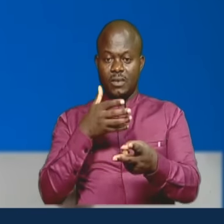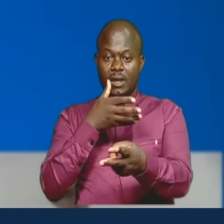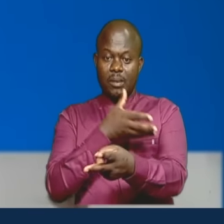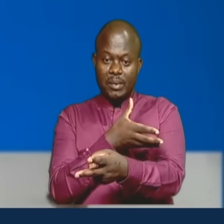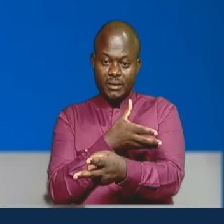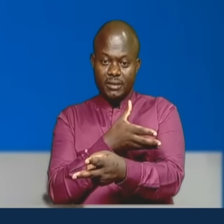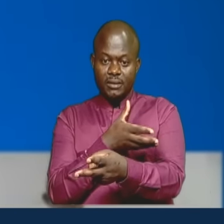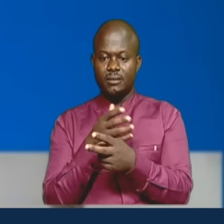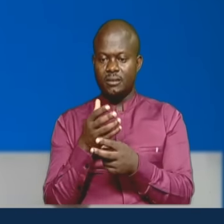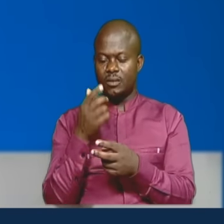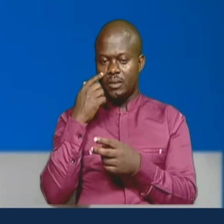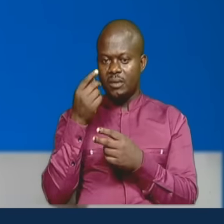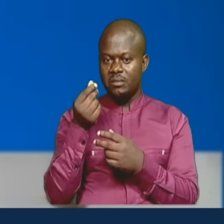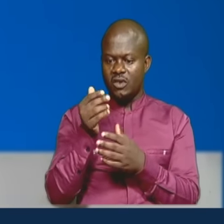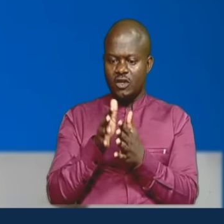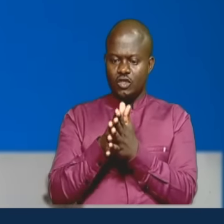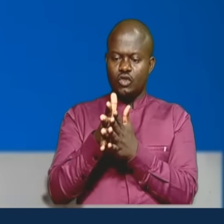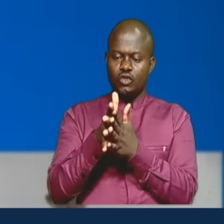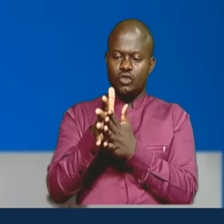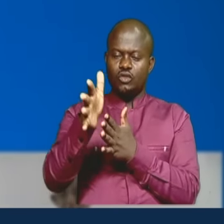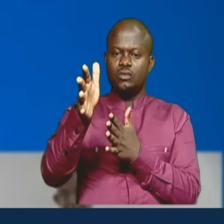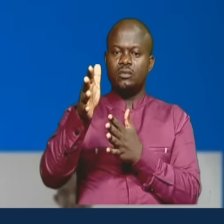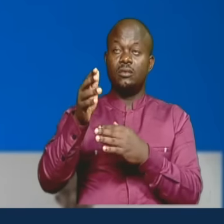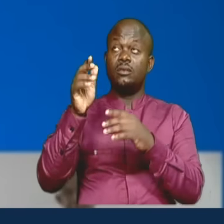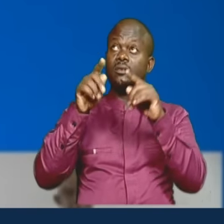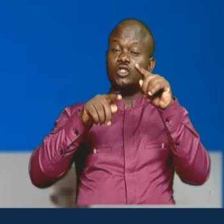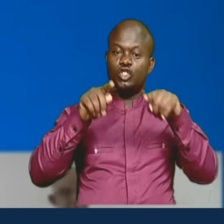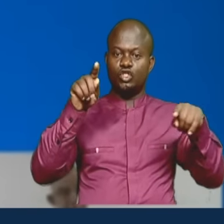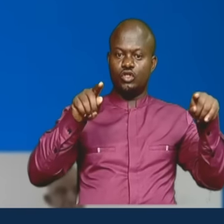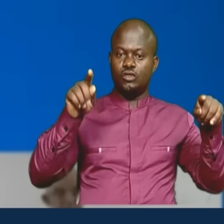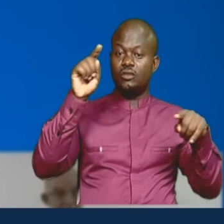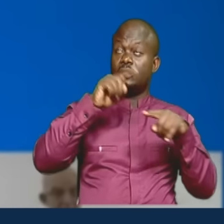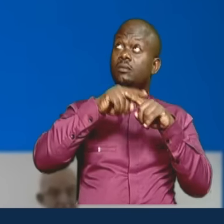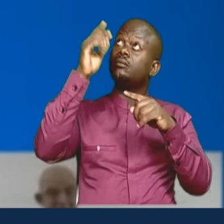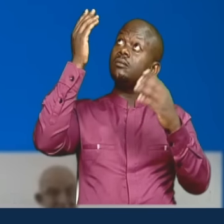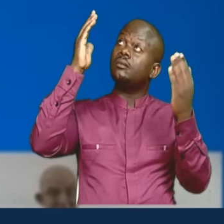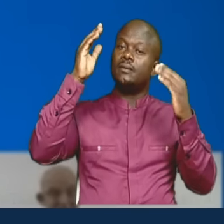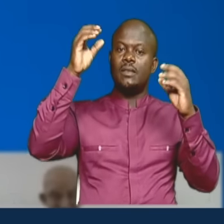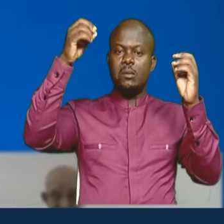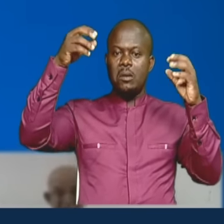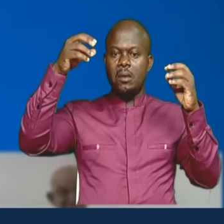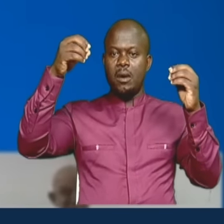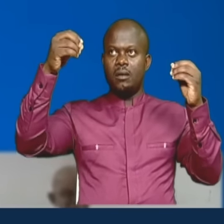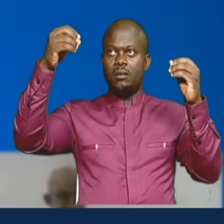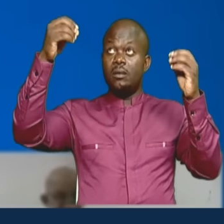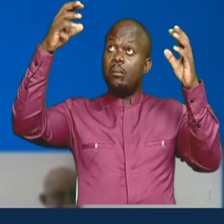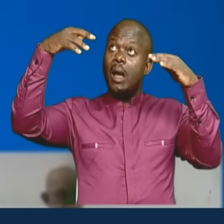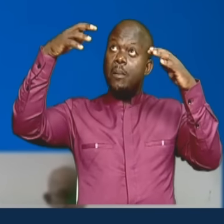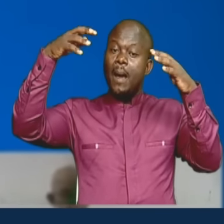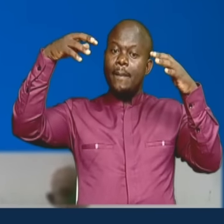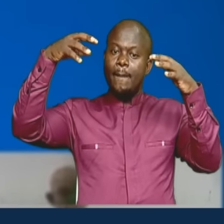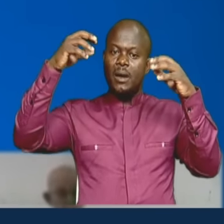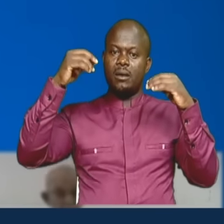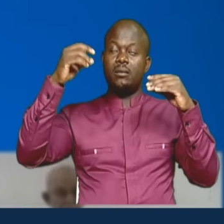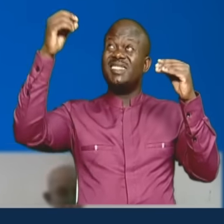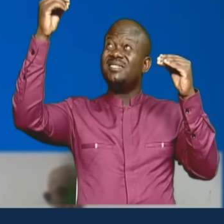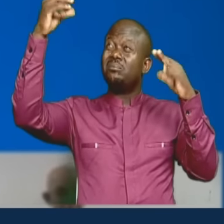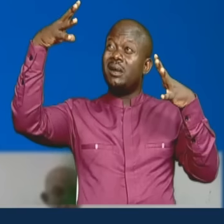ijyanye no guhangana n'ihindagurika ry'ibihe ndetse n'ibiza bikomeza kubagiraho ingaruka zikomeye. Rero